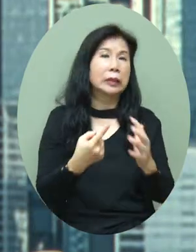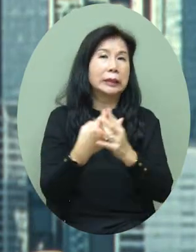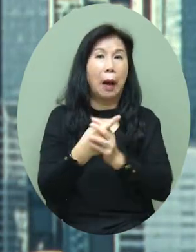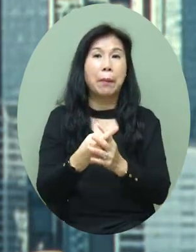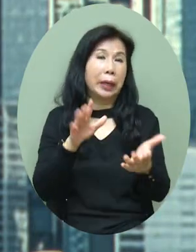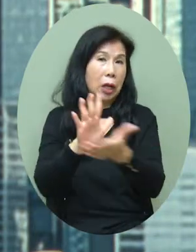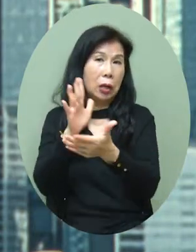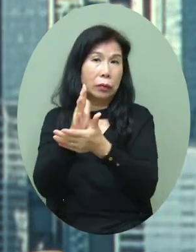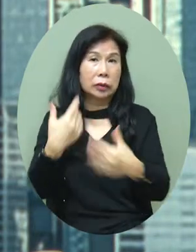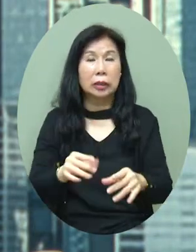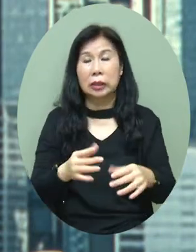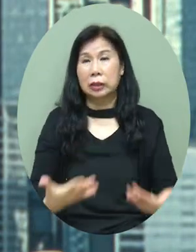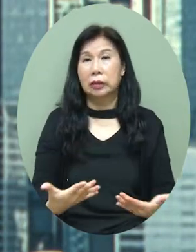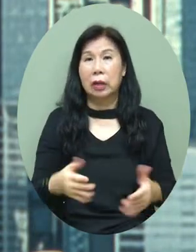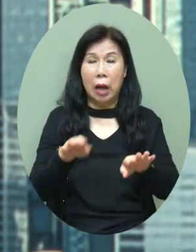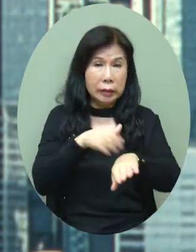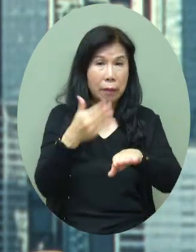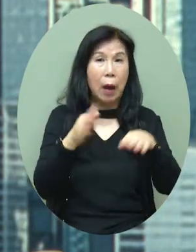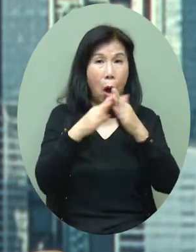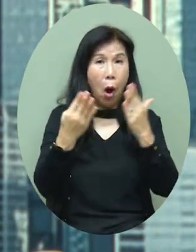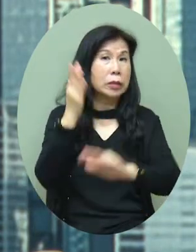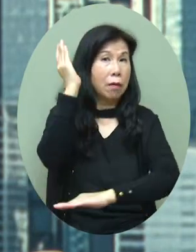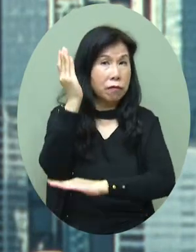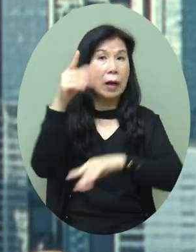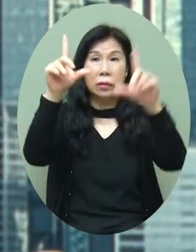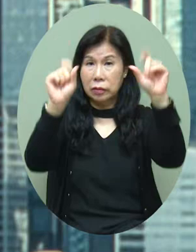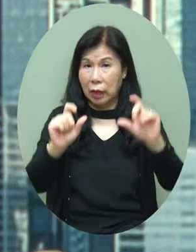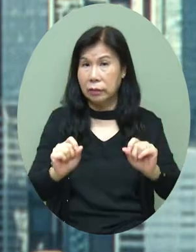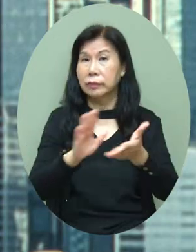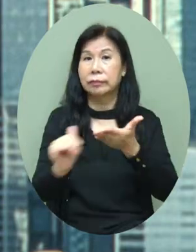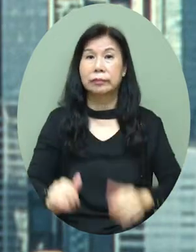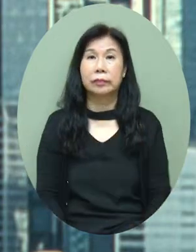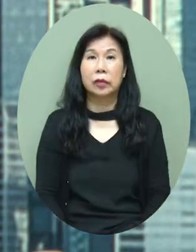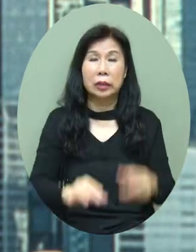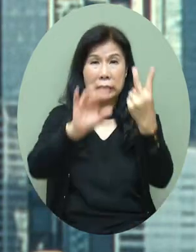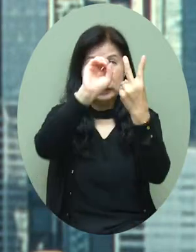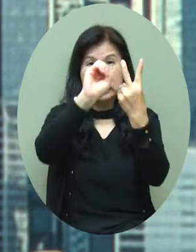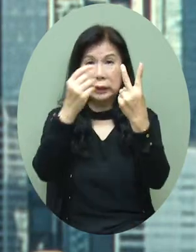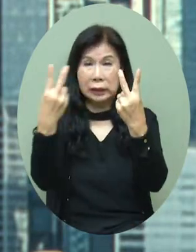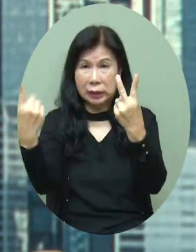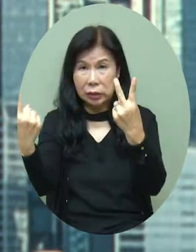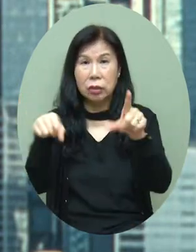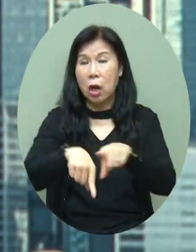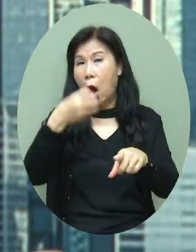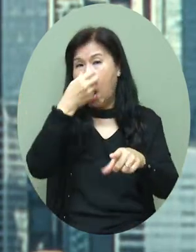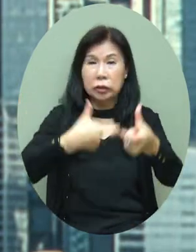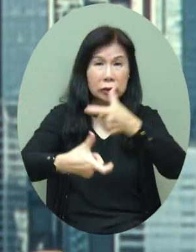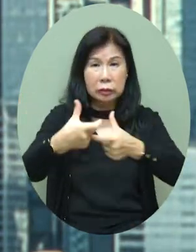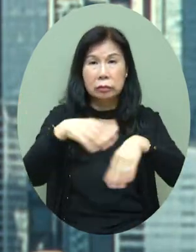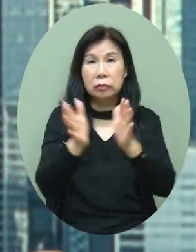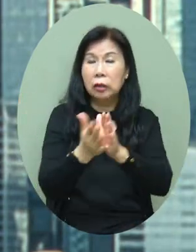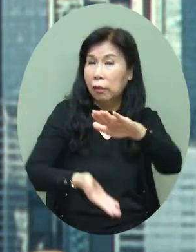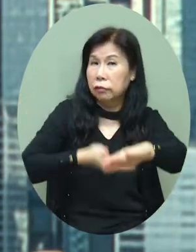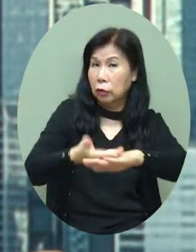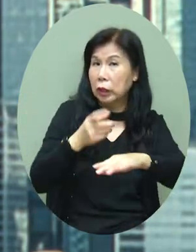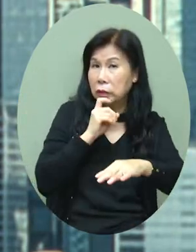啦。我剛才喺開場發言嘅時候都解釋咗。喺2021年咧，香港嘅經濟咧係復甦